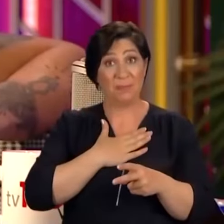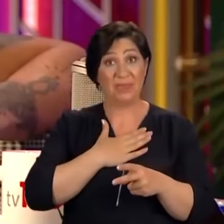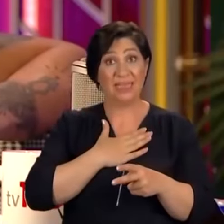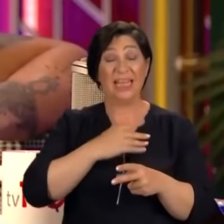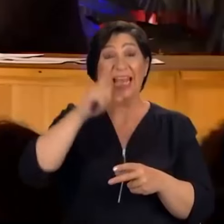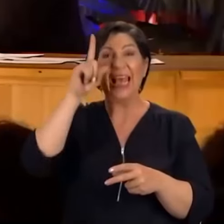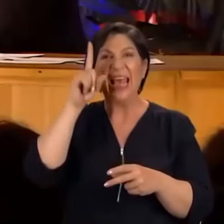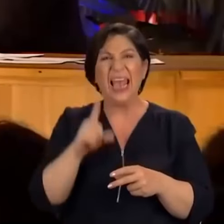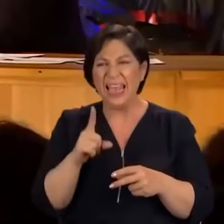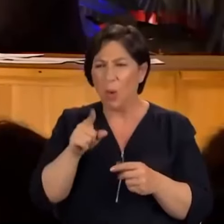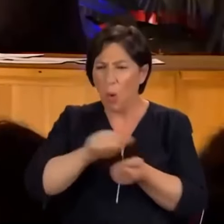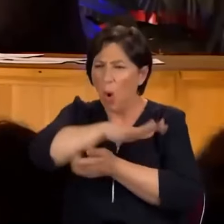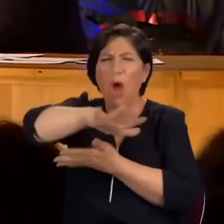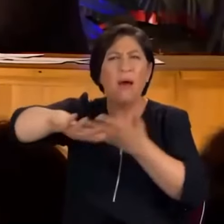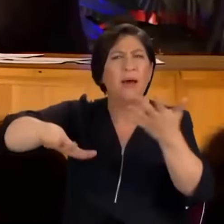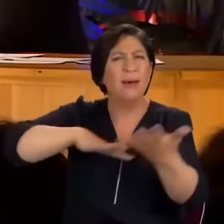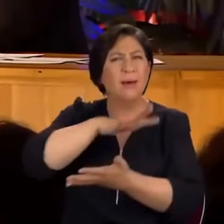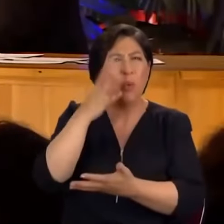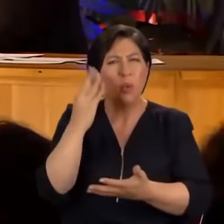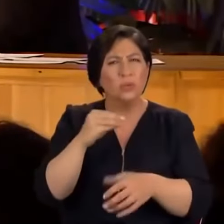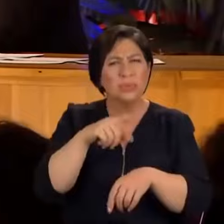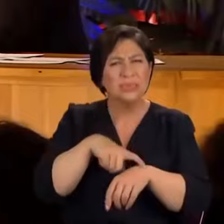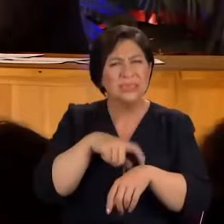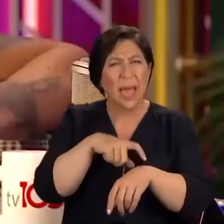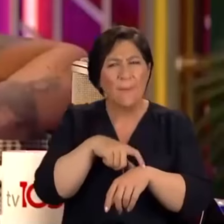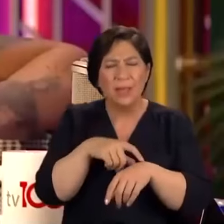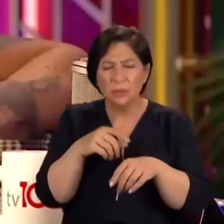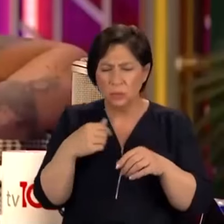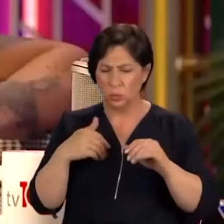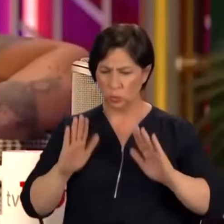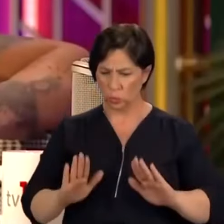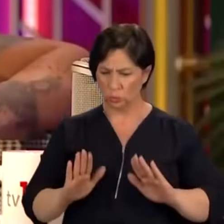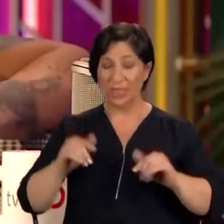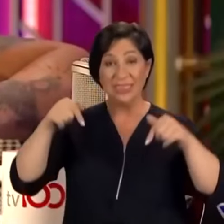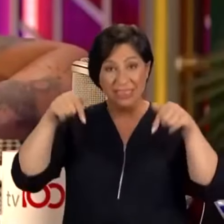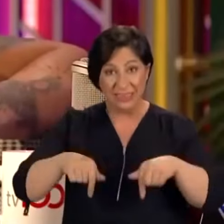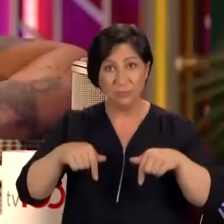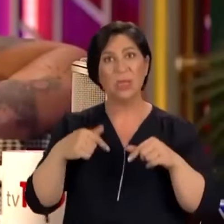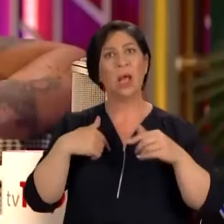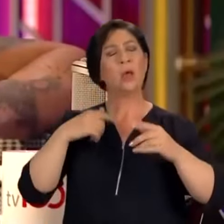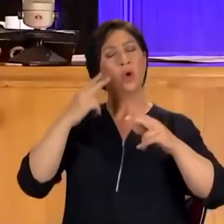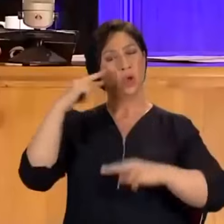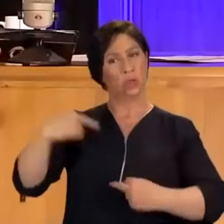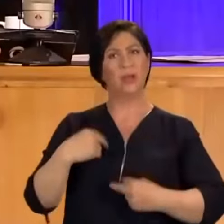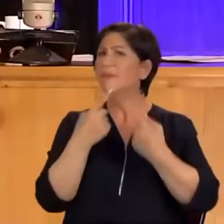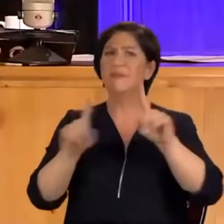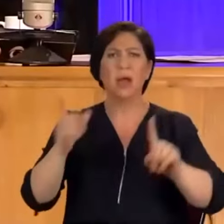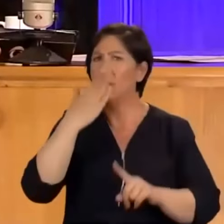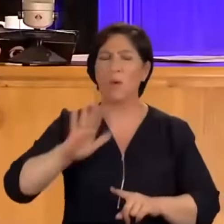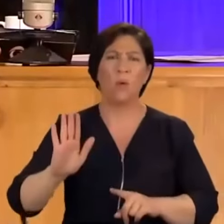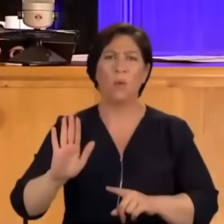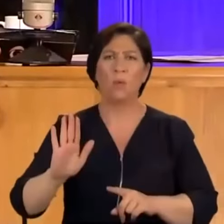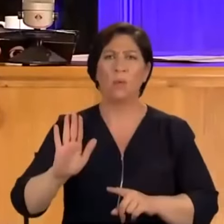ilk gün olayı yaşadığımdan duruşumla bugünkü duruşum arasında hiçbir fark yok